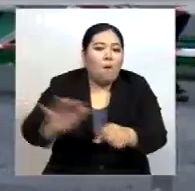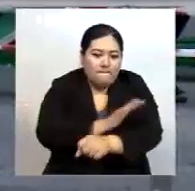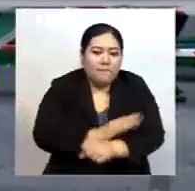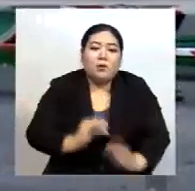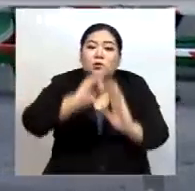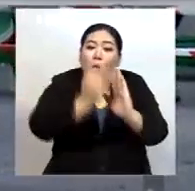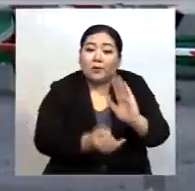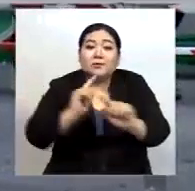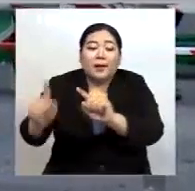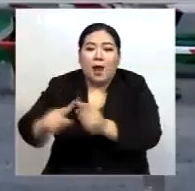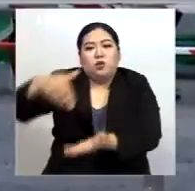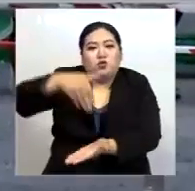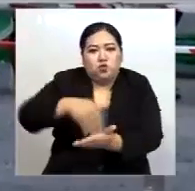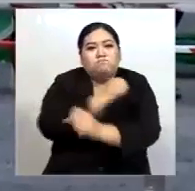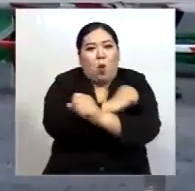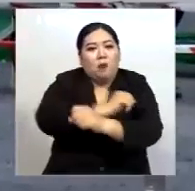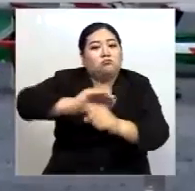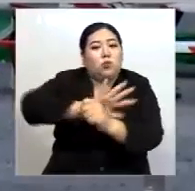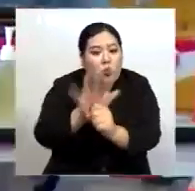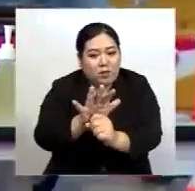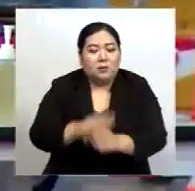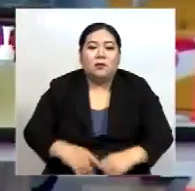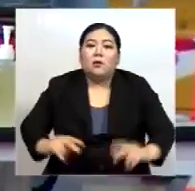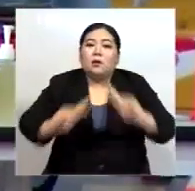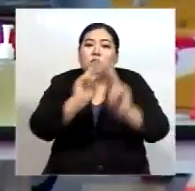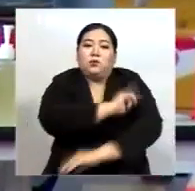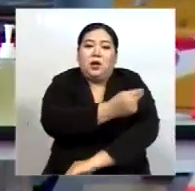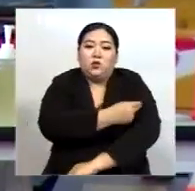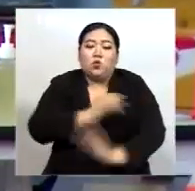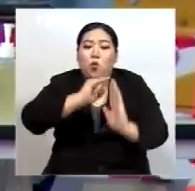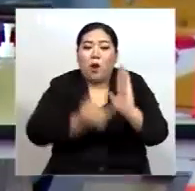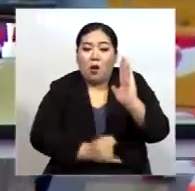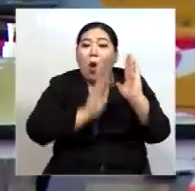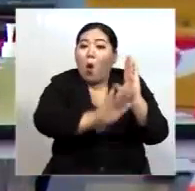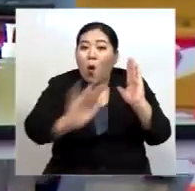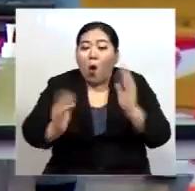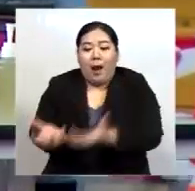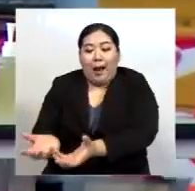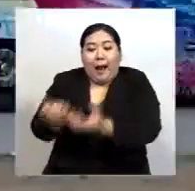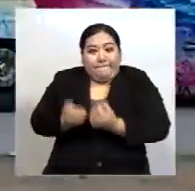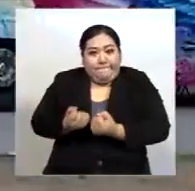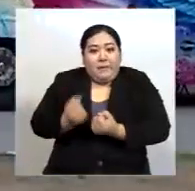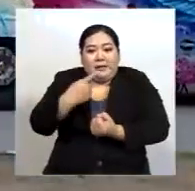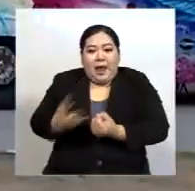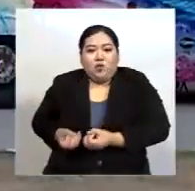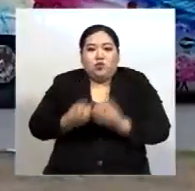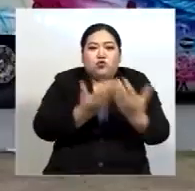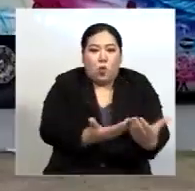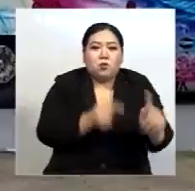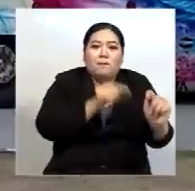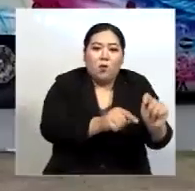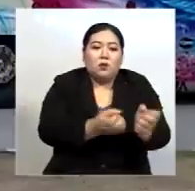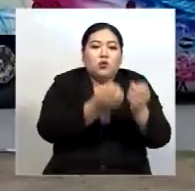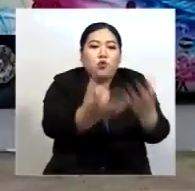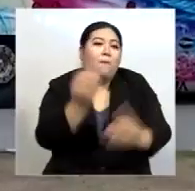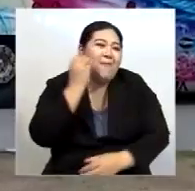ละจังหวัดทางสาธารณสุขจังหวัดนั้นๆจะเป็นผู้มารับช่วงต่อและส่งต่อให้สาธารณสุขตำบลพาไปยังบ้านของ